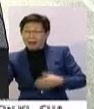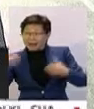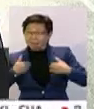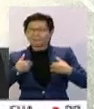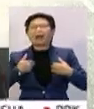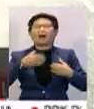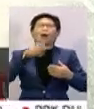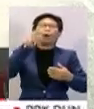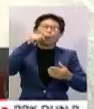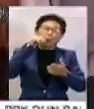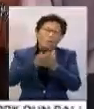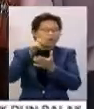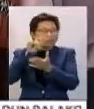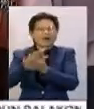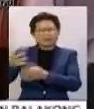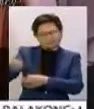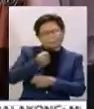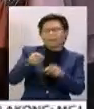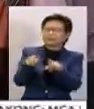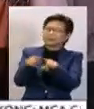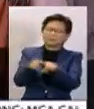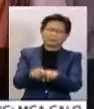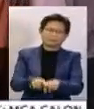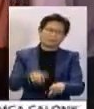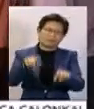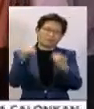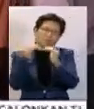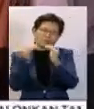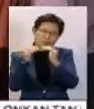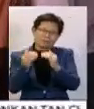dapat. Itu saja pandang saya. Tapi tidak salah juga